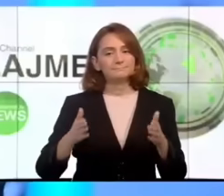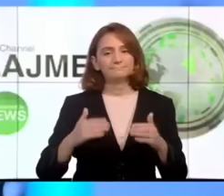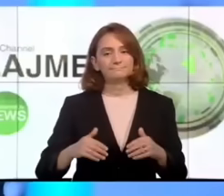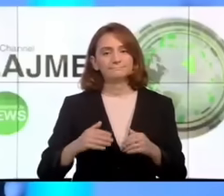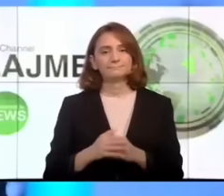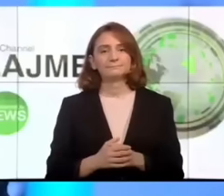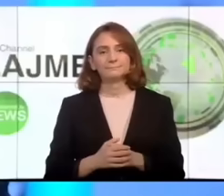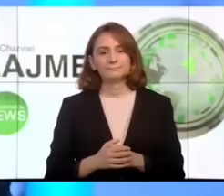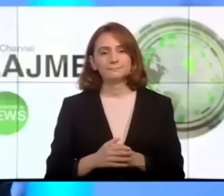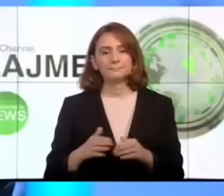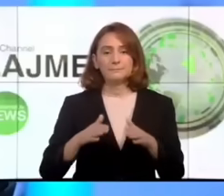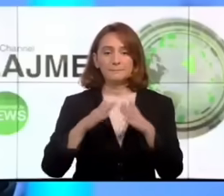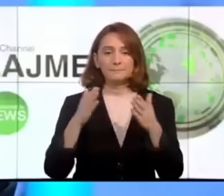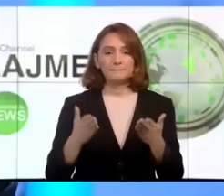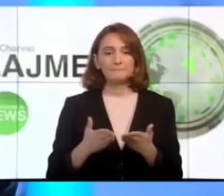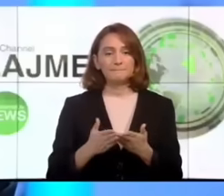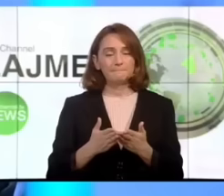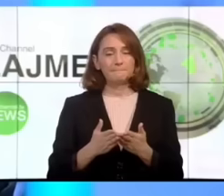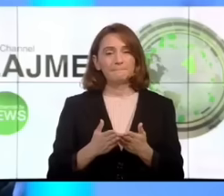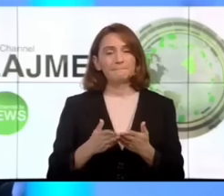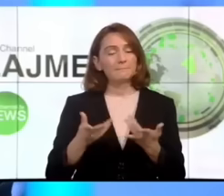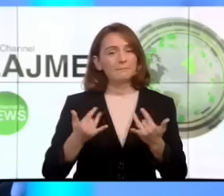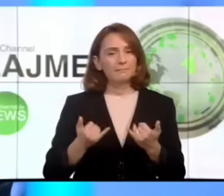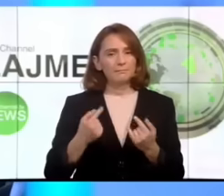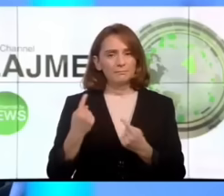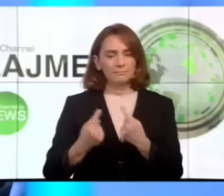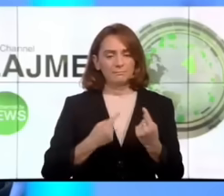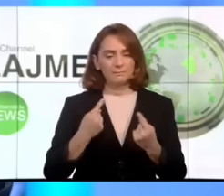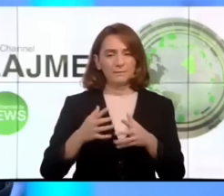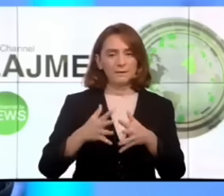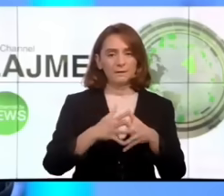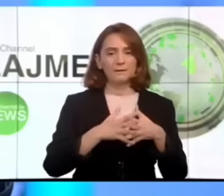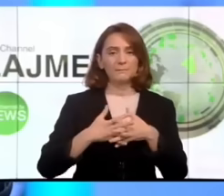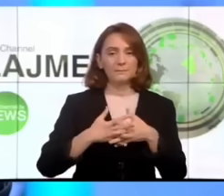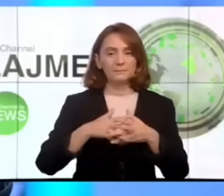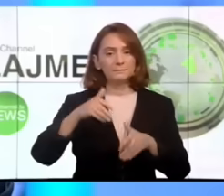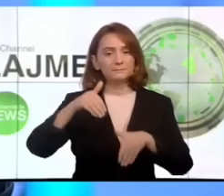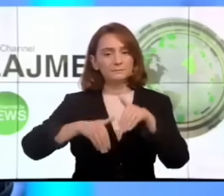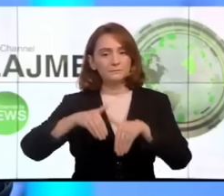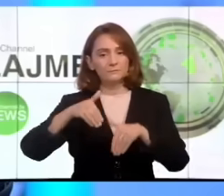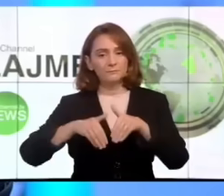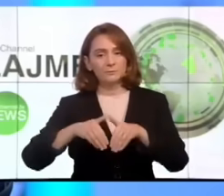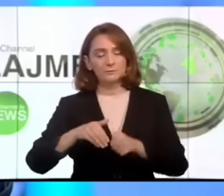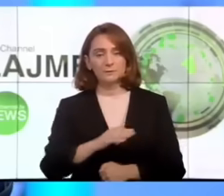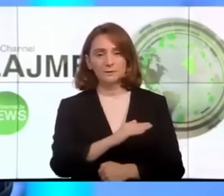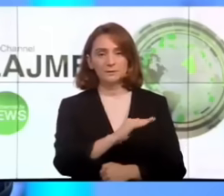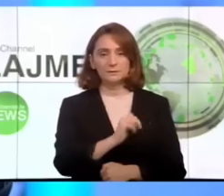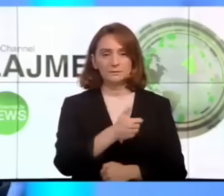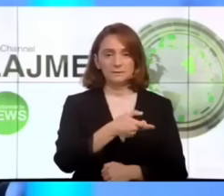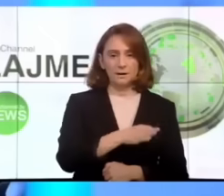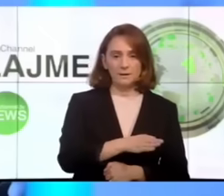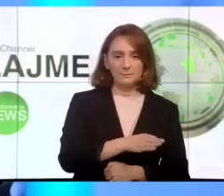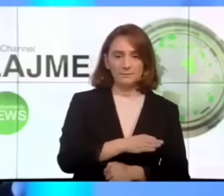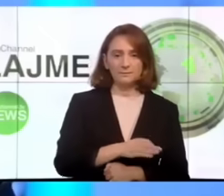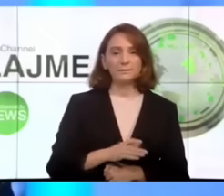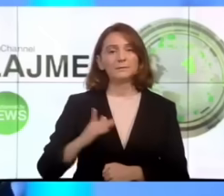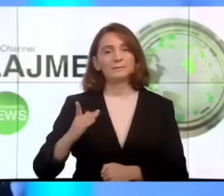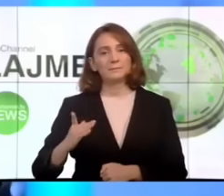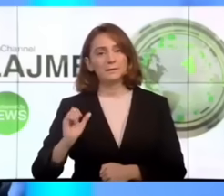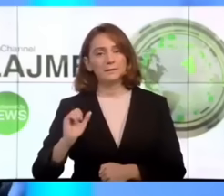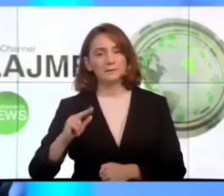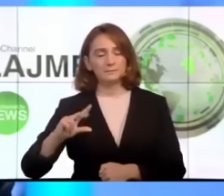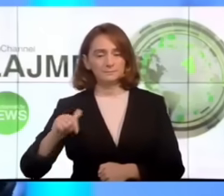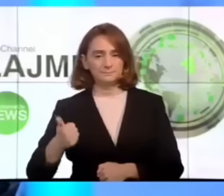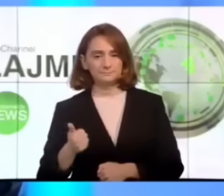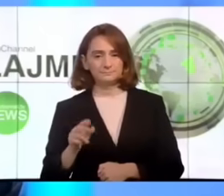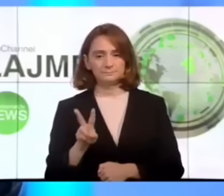Sondazhe tregojnë se që pas debatit mes Donald Trump dhe Kamala Harris, demokratia e ka zgjeruar avantajin ndaj